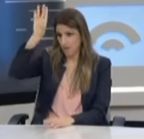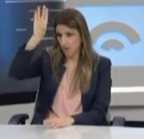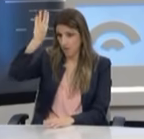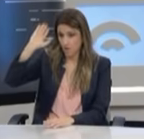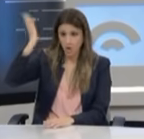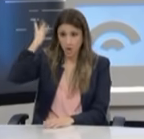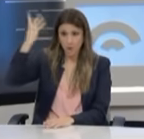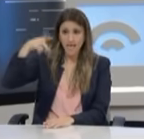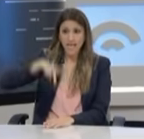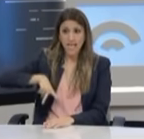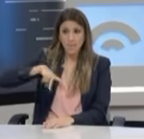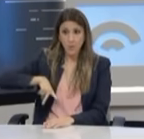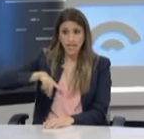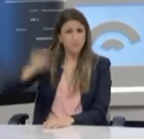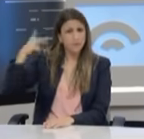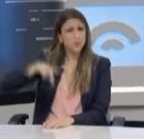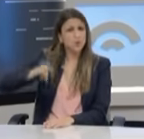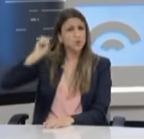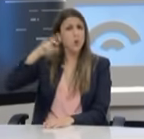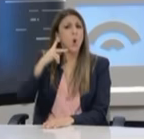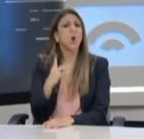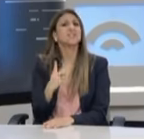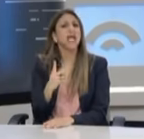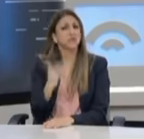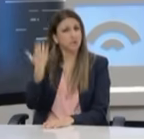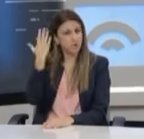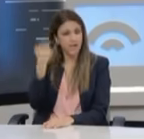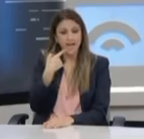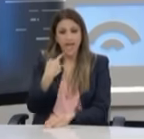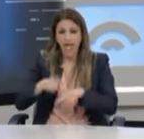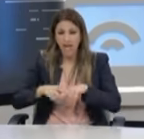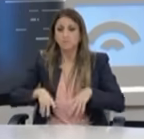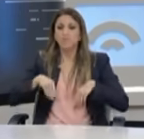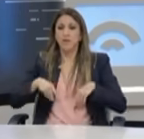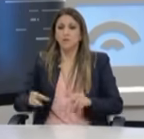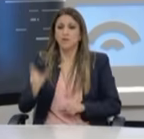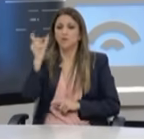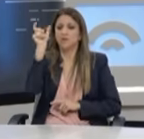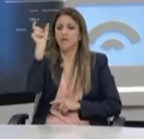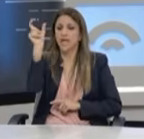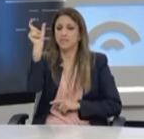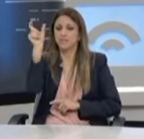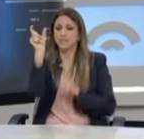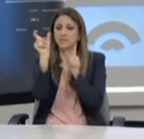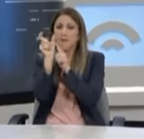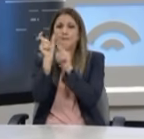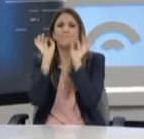επί Υπουργεία Σκοτζιά. Υπενθυμίζεται επίσης ότι η χώρα μας δεν αποδέχεται τη χρήση από τη σκοπιανή πλευρά του επιθέτου